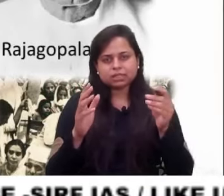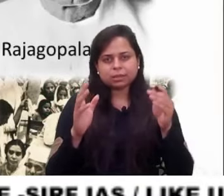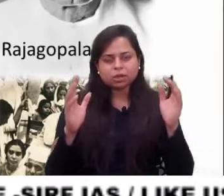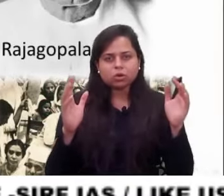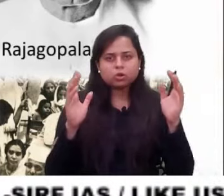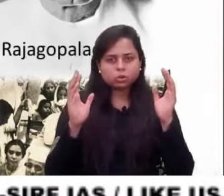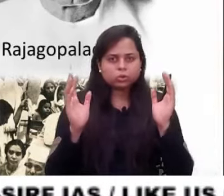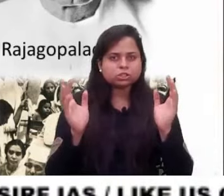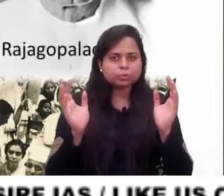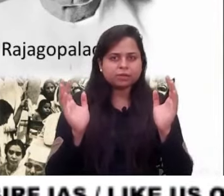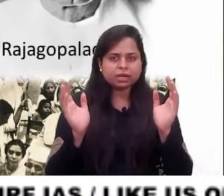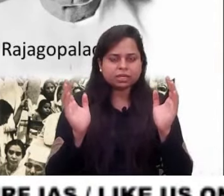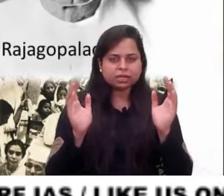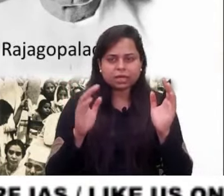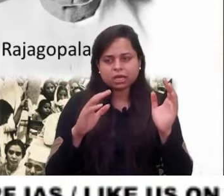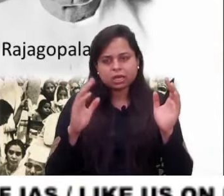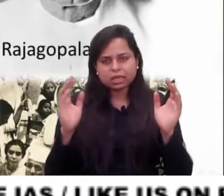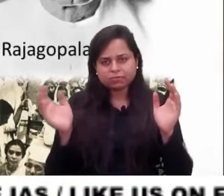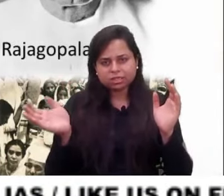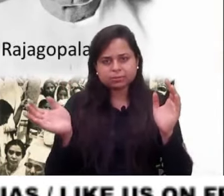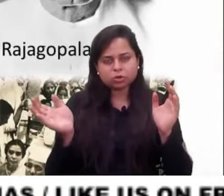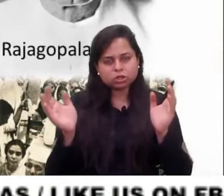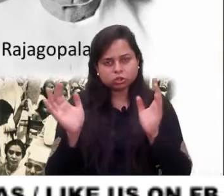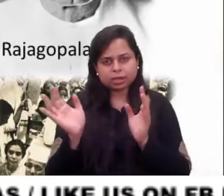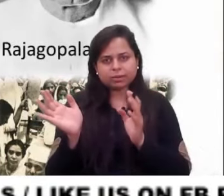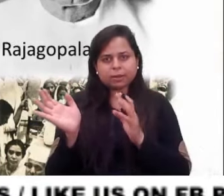बन गया